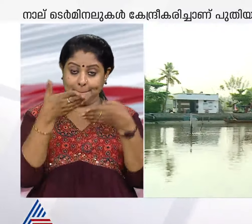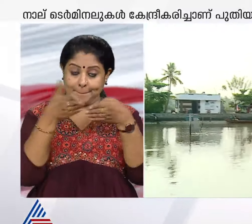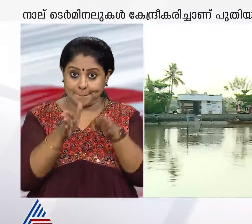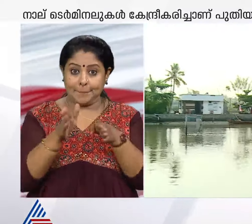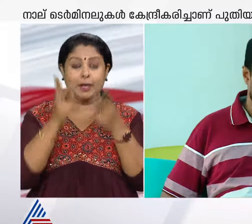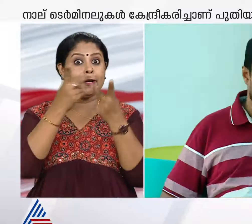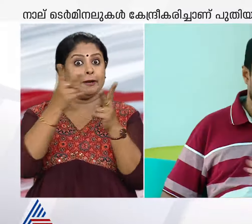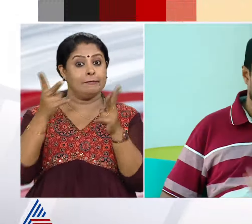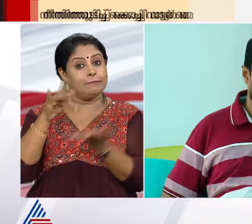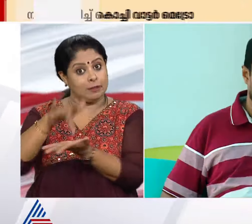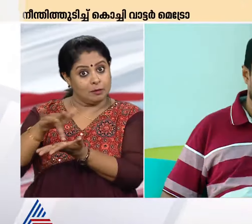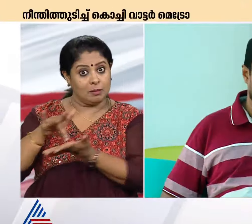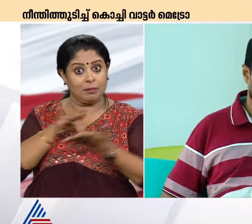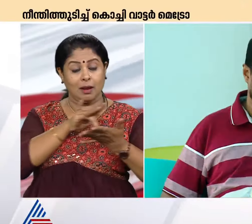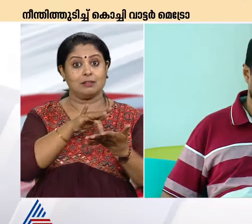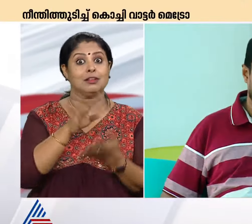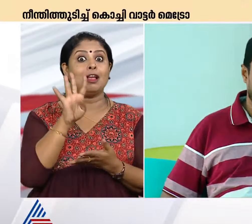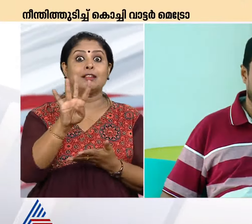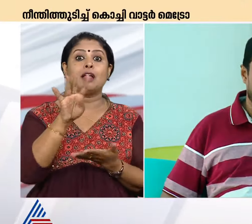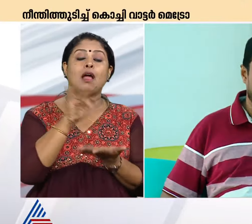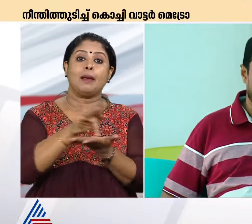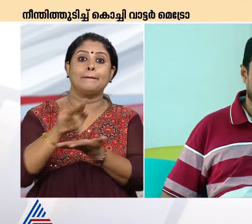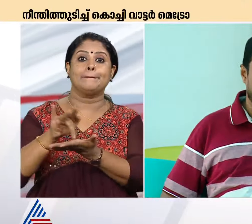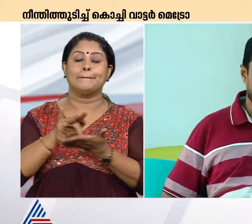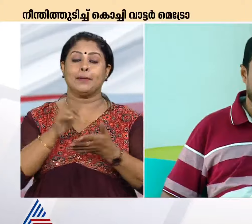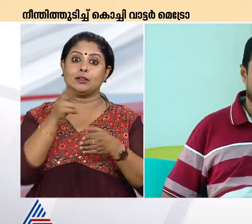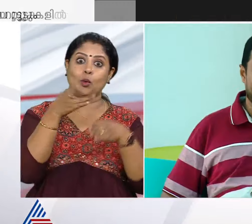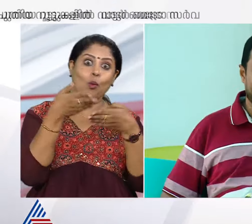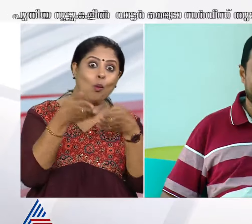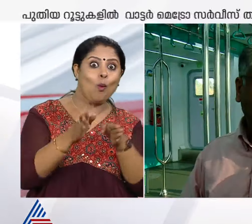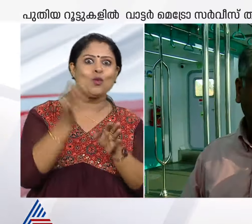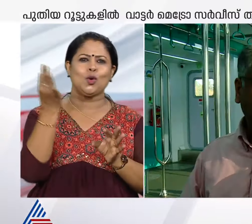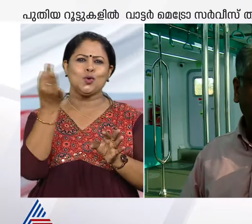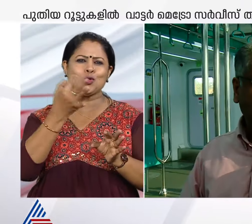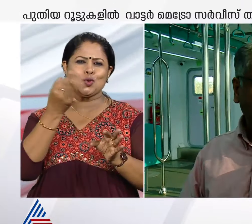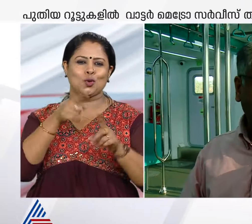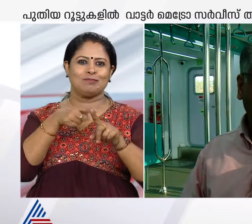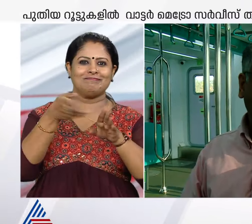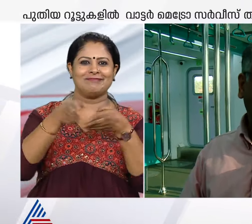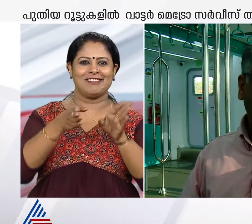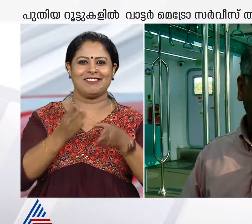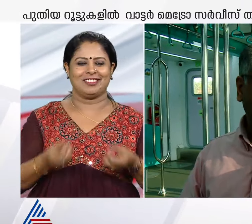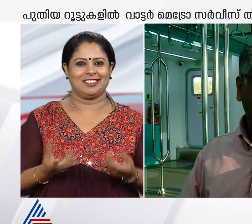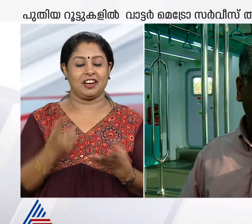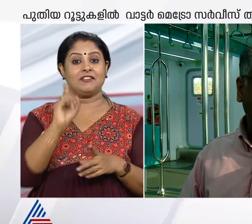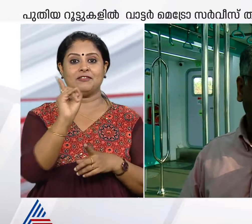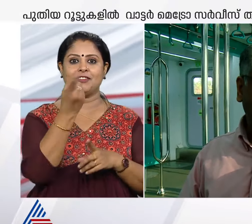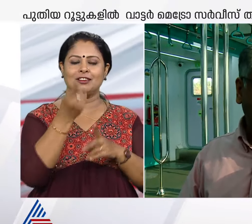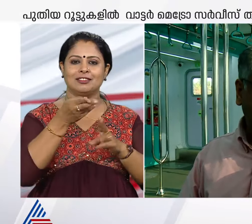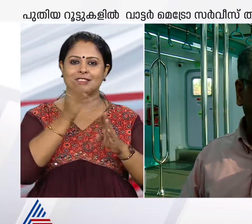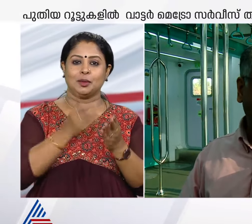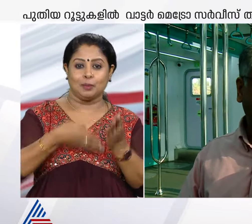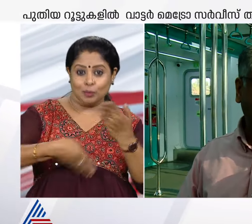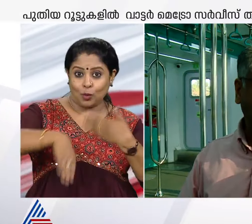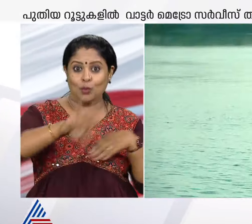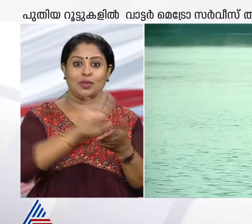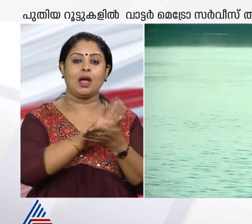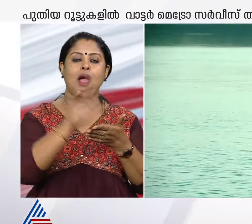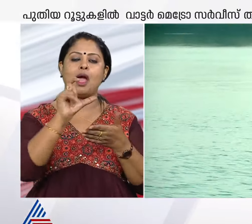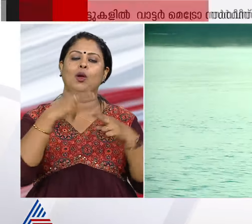ചിറ്റൂർ, ചേരാനല്ലൂർ, ഏലൂർ എന്നീ ടെർമിനലുകൾ കേന്ദ്രീകരിച്ചാണ് പുതിയ സർവീസ്. ആദ്യ റൂട്ട് ഹൈക്കോട്ട്, സൗത്ത്,